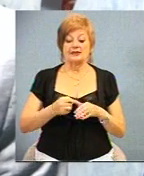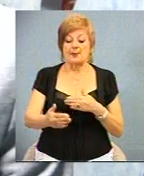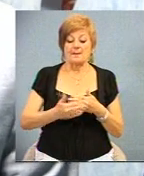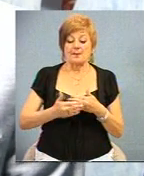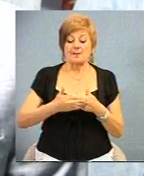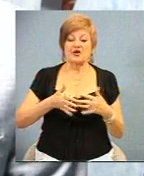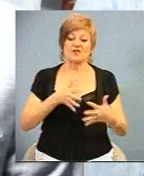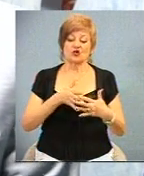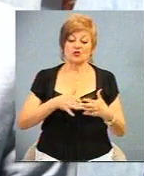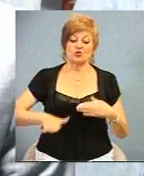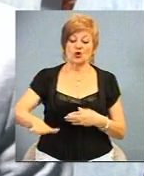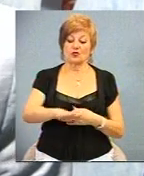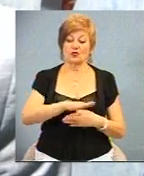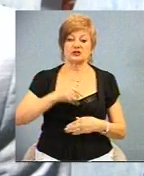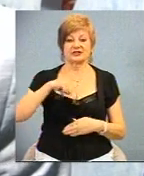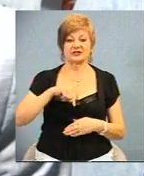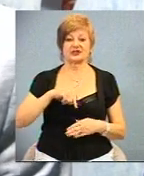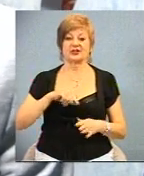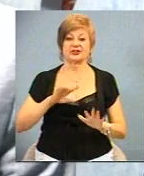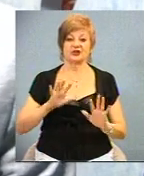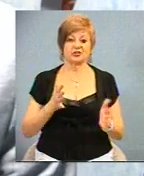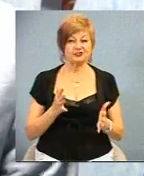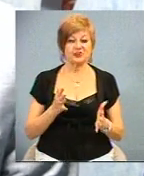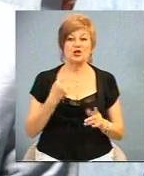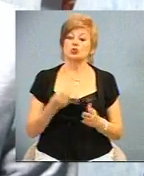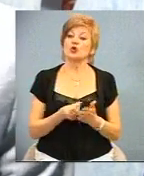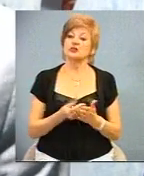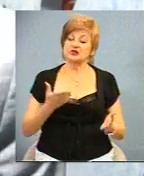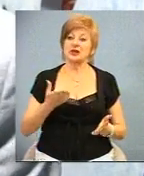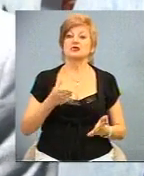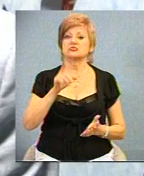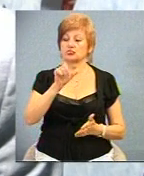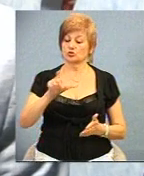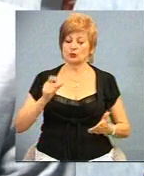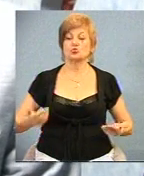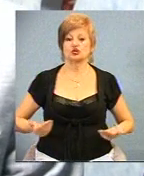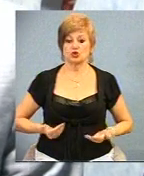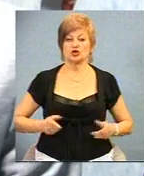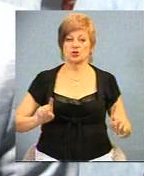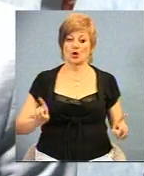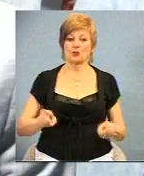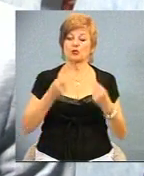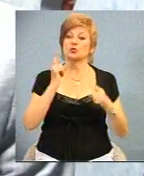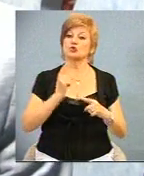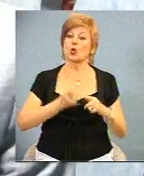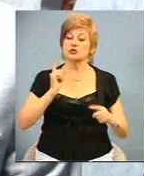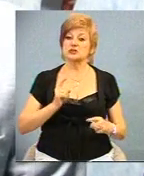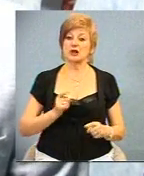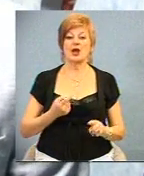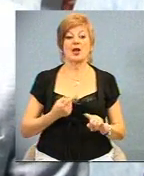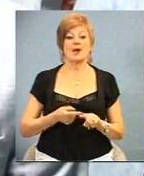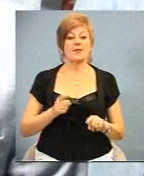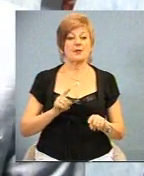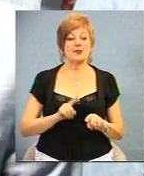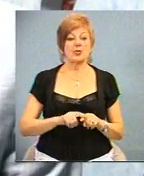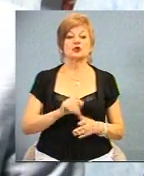більш мілітарні настрої, але з іншого боку цінність людського життя вона більше піднімається, більш гостро для людей. З іншого боку, якщо ми